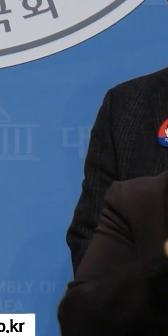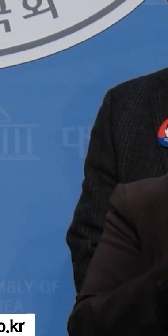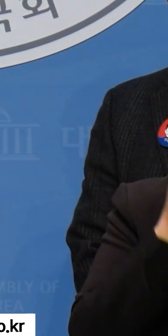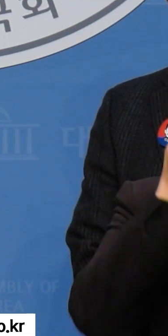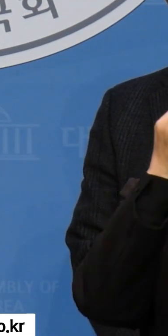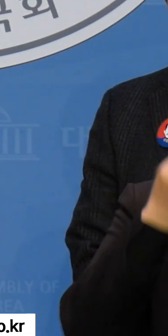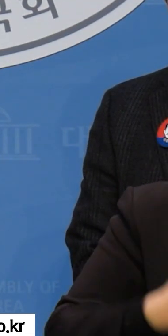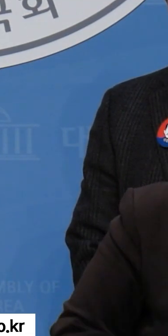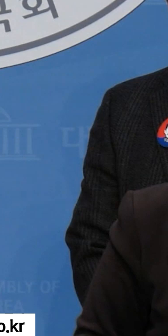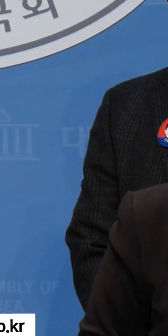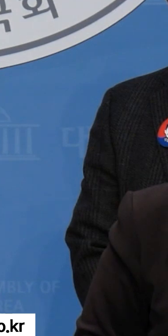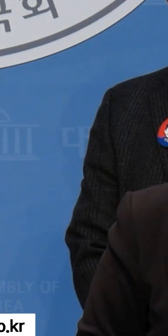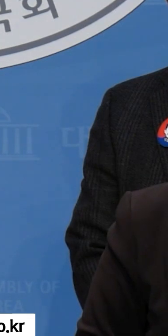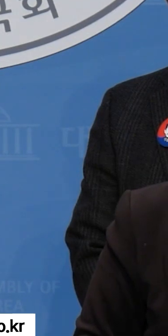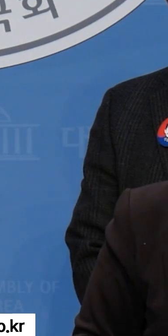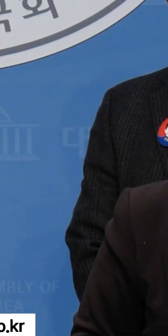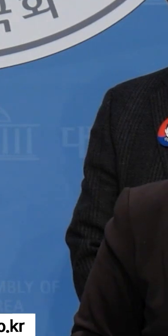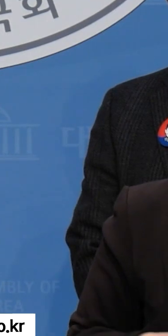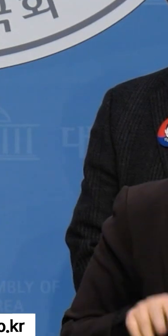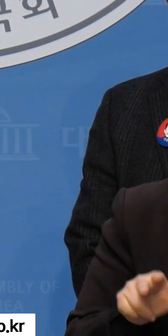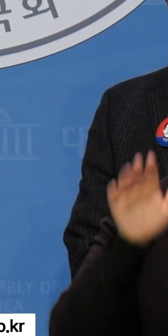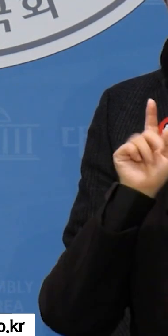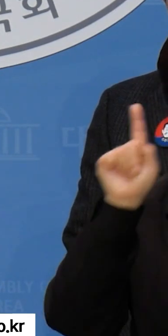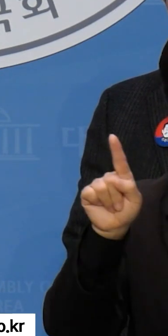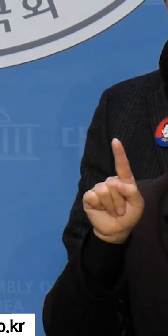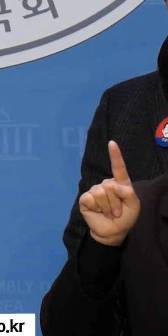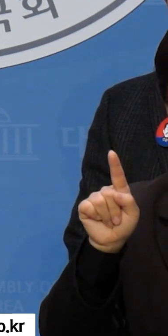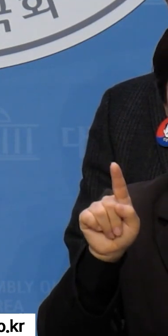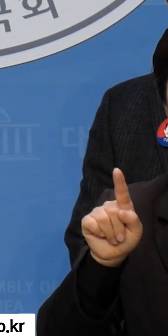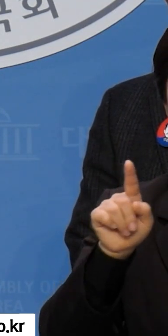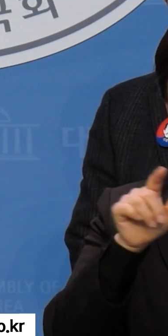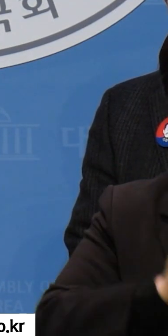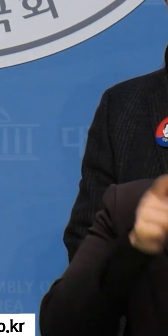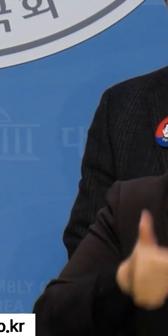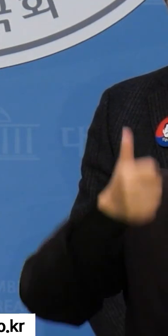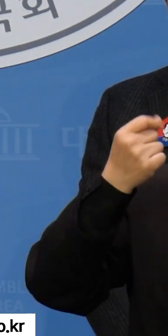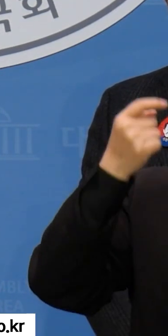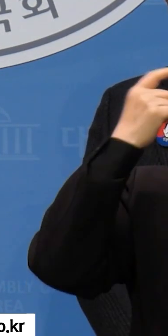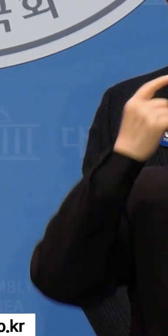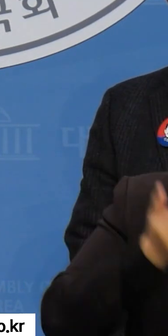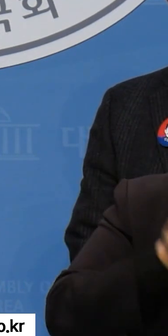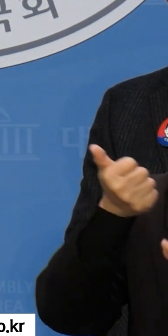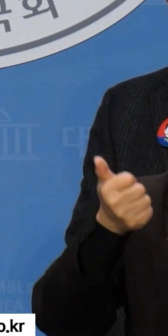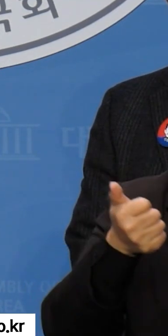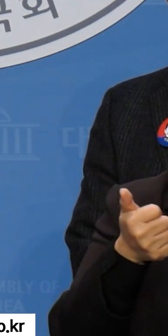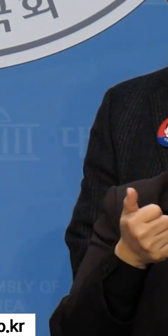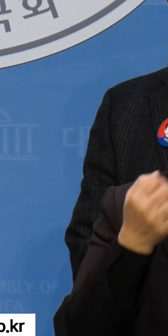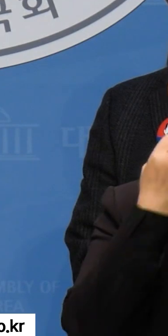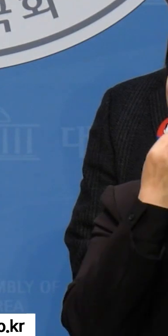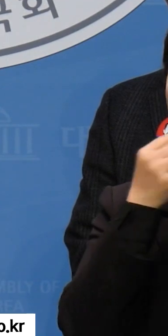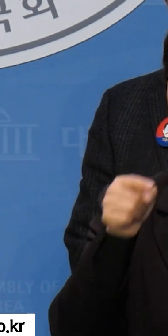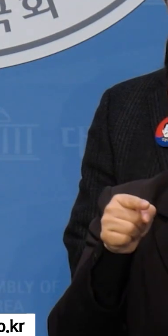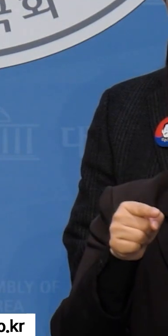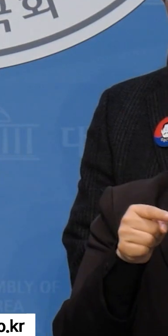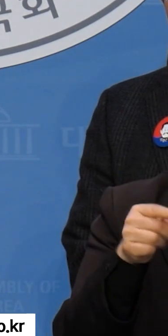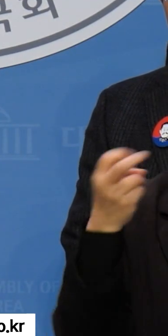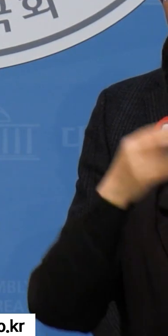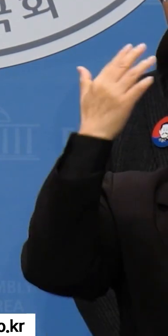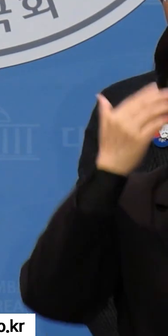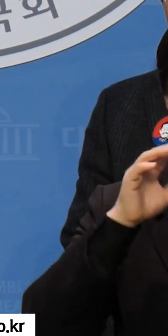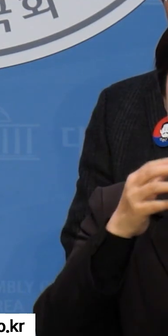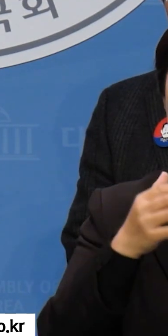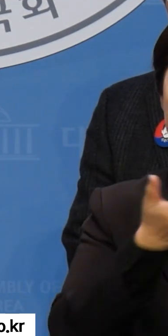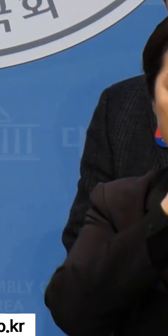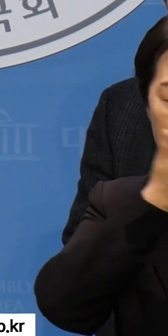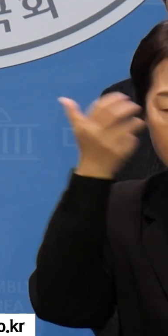노력하겠습니다. 우리의 내일이 오늘보다 더 나을 것이라는 희망이 있는 그런 서울을, 그런 대한민국을